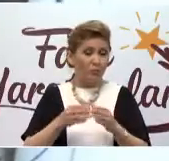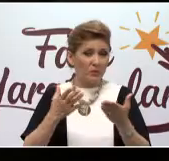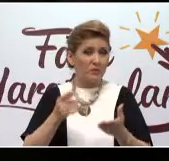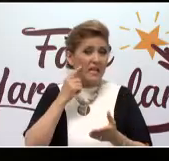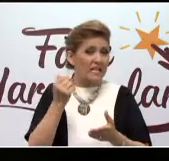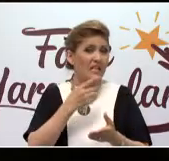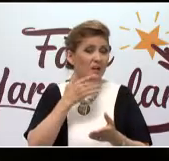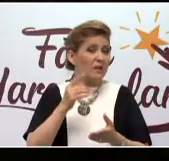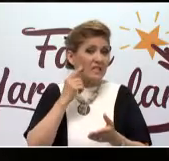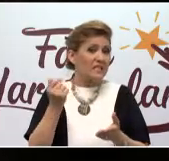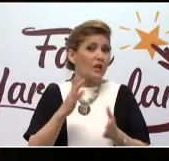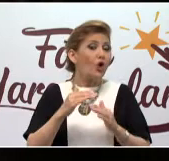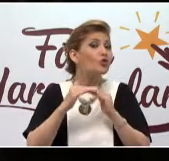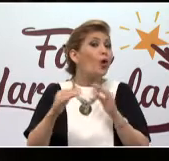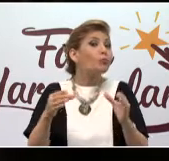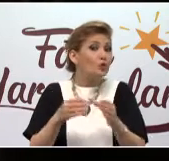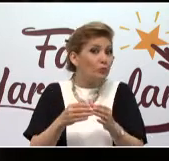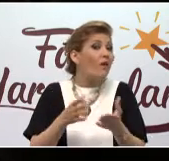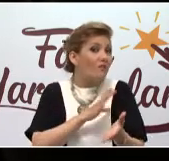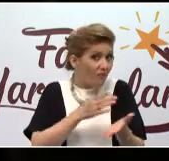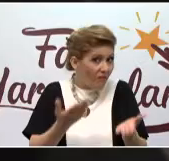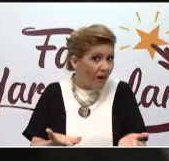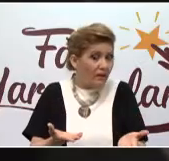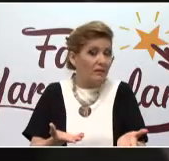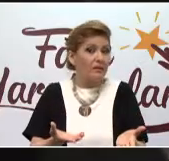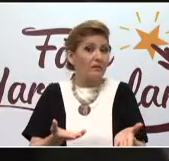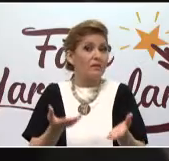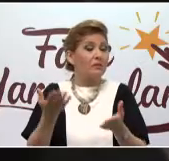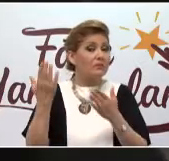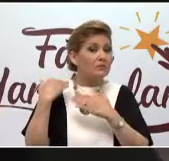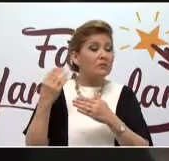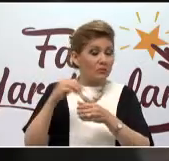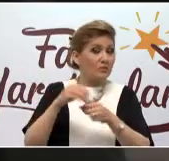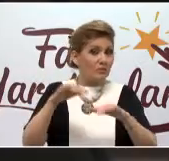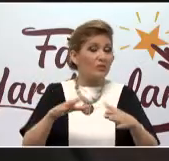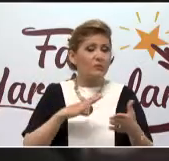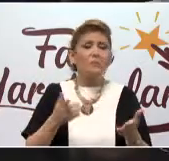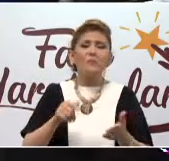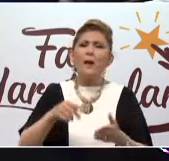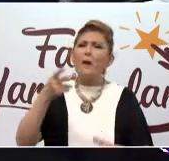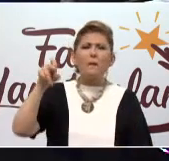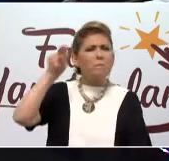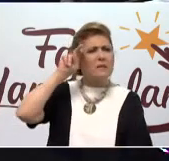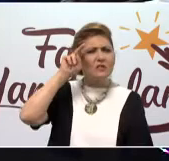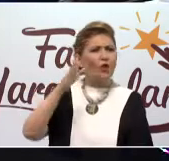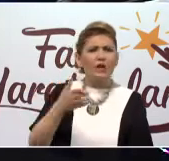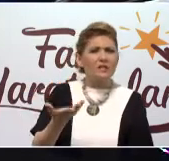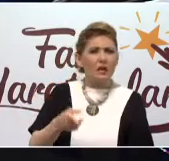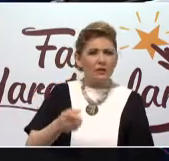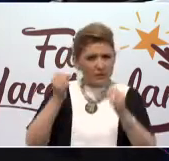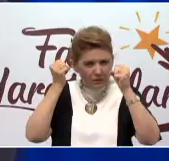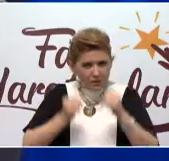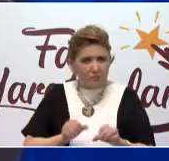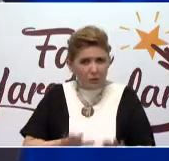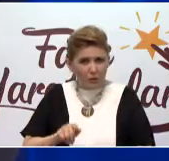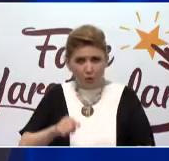Sayı demek istemiyorum, sayı değiller. Toplumlar evet. ve varlar. HB'lerinde bir sürü şey var, o yüzden sayı demek istemiyorum. Genel psikoloji ne? Kalıcılar mı? Yani burada artık